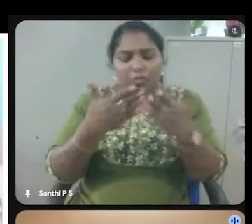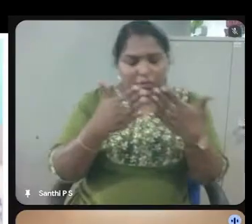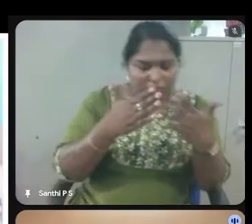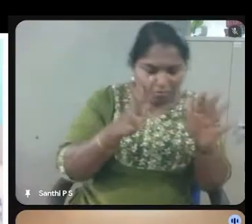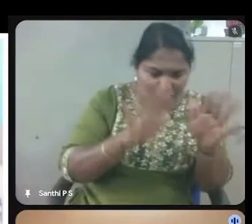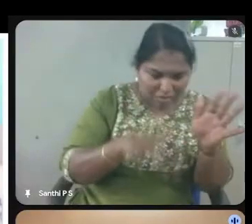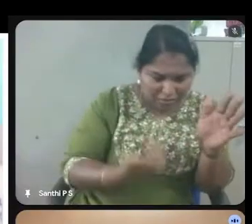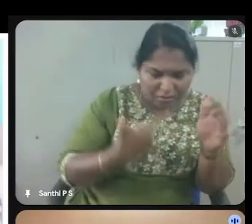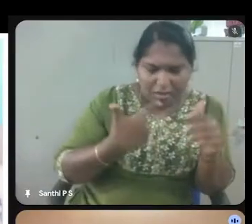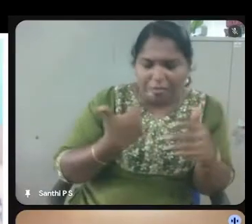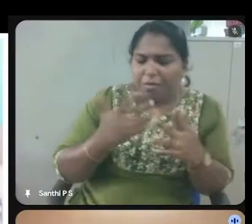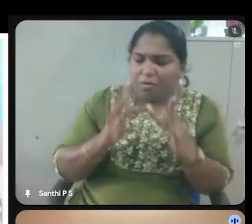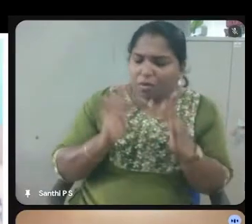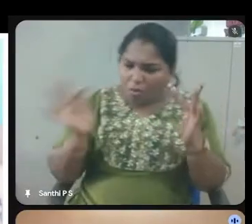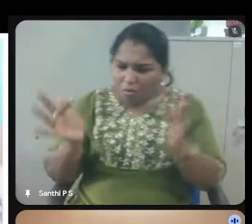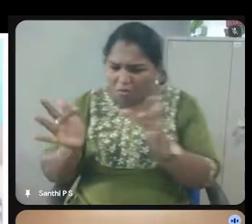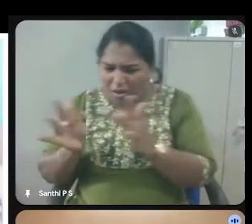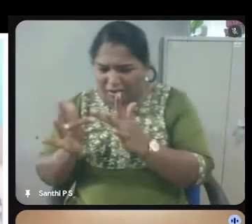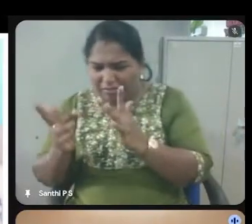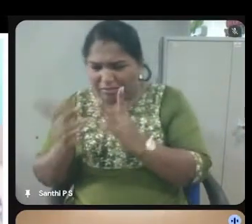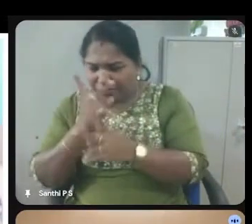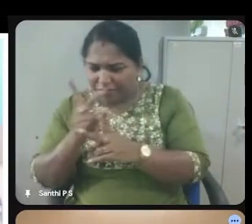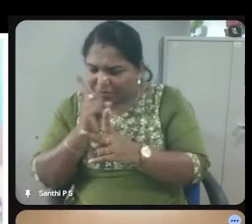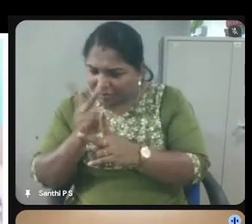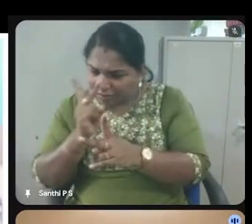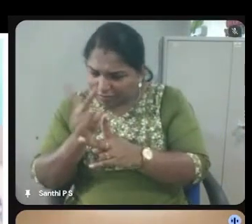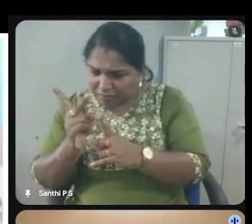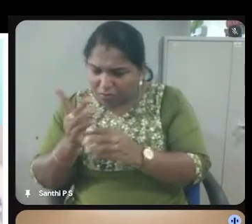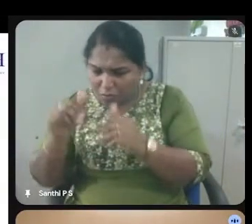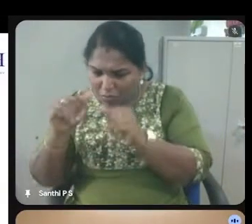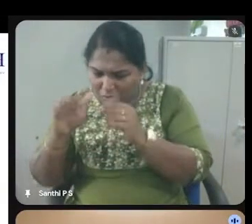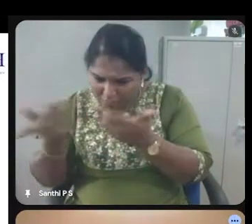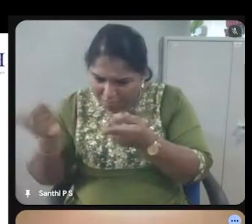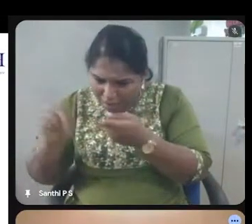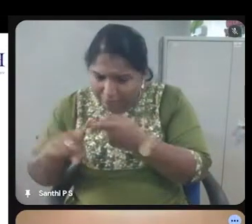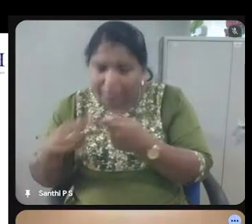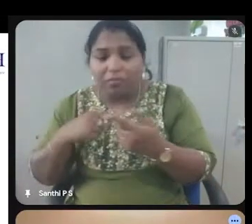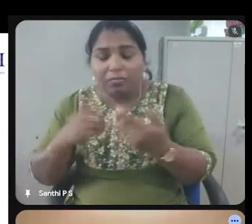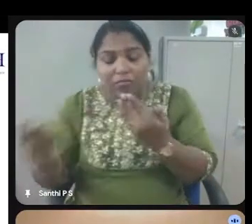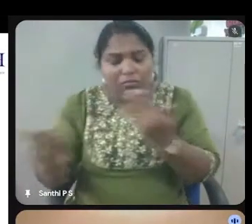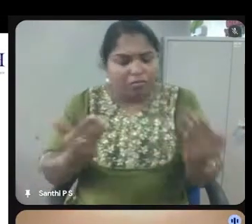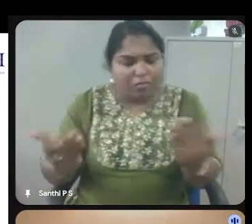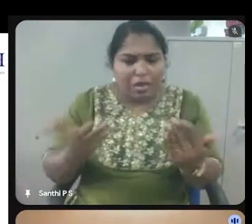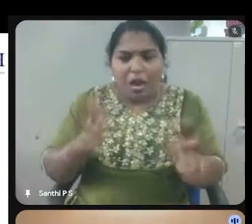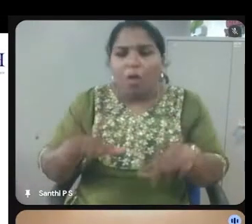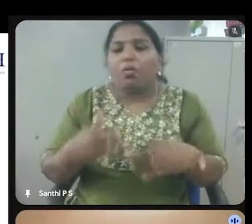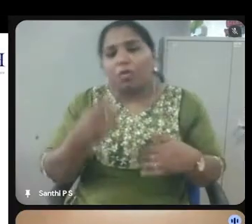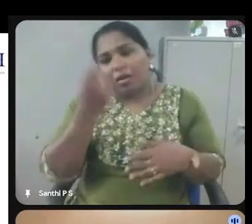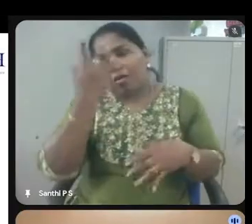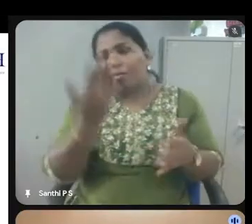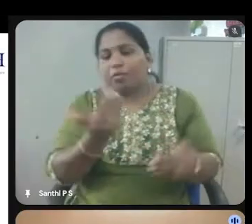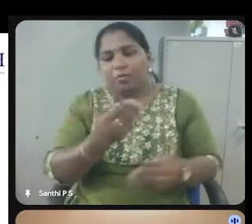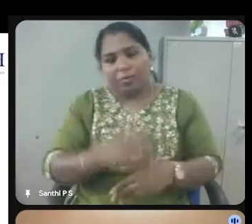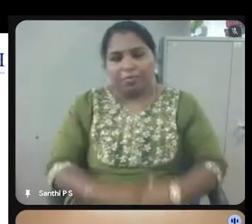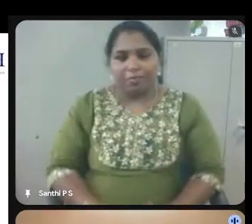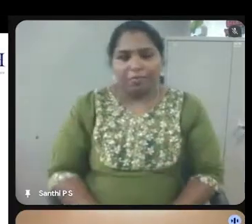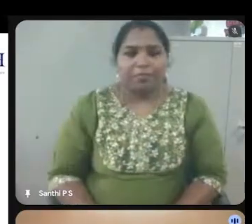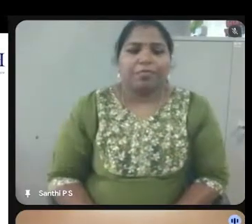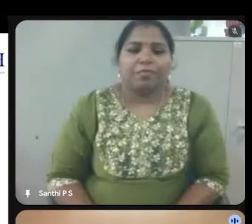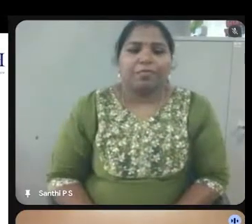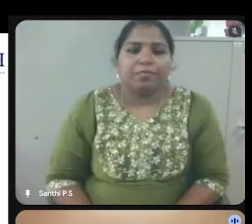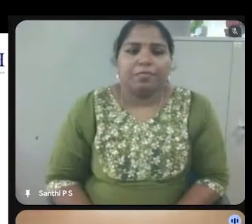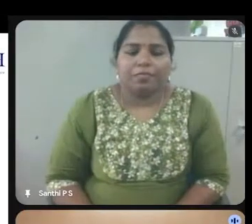ടൈം കൂടിപ്പോയത് കാരണം കാണിച്ചൊരു ബിഹേവിയേഴ്സ് ആണോ എന്ന് നമ്മൾ സാധാരണ തിരിച്ചറിയുന്നത്. അപ്പം നമ്മൾ എന്താ പറയുക, വെറുതെ